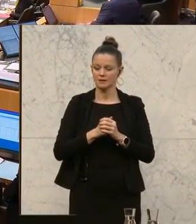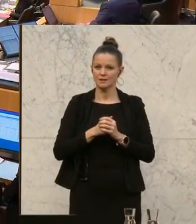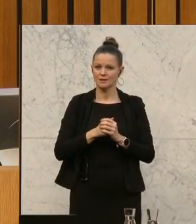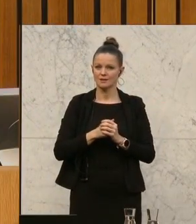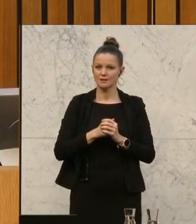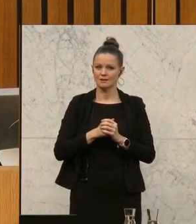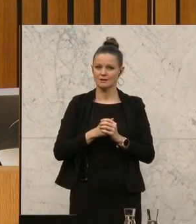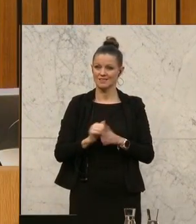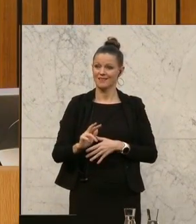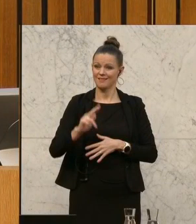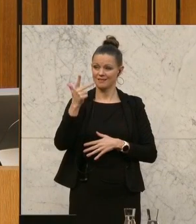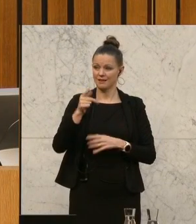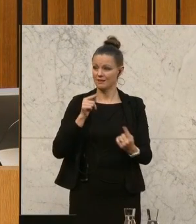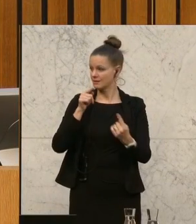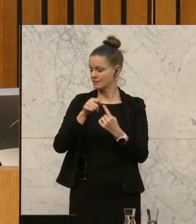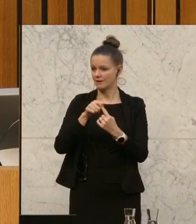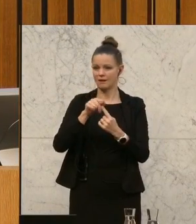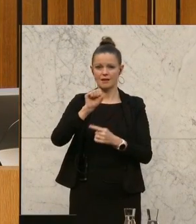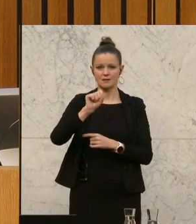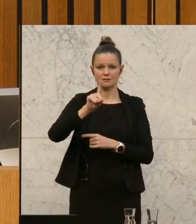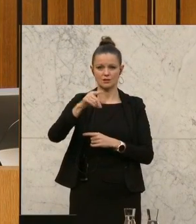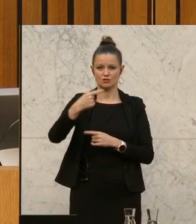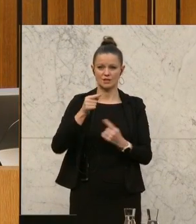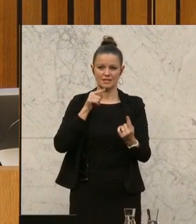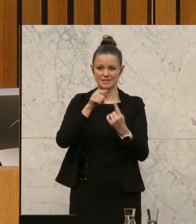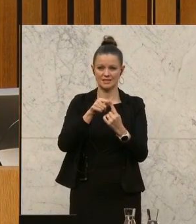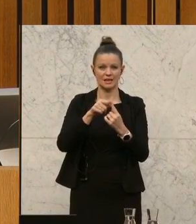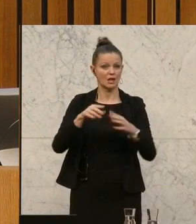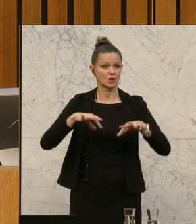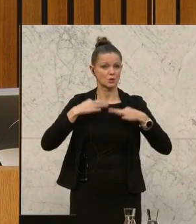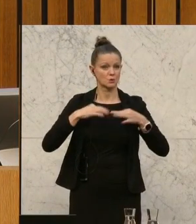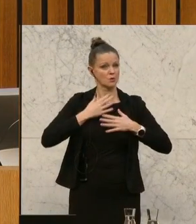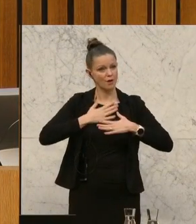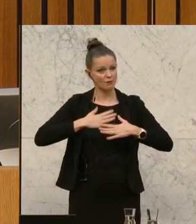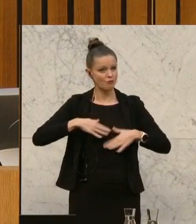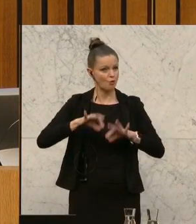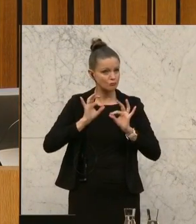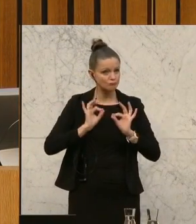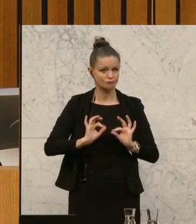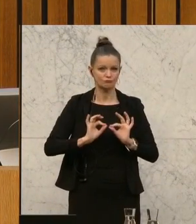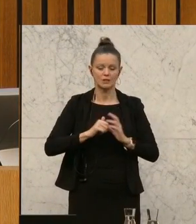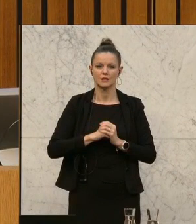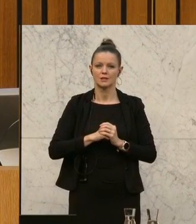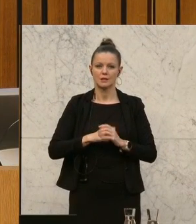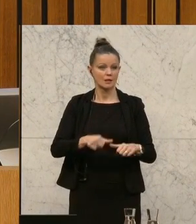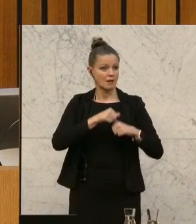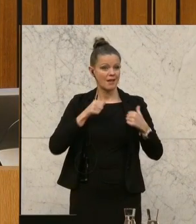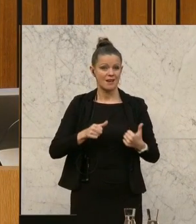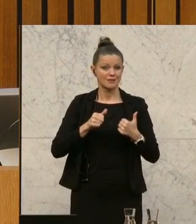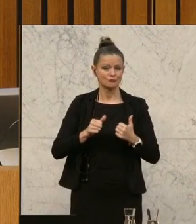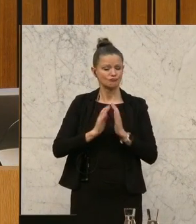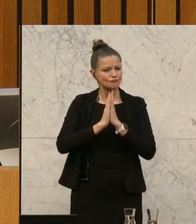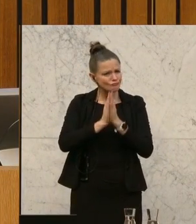dritten Ziel, SDG-Ziel auseinandersetzt, Gesundheit und Wohlergehen. Und ich darf Sie recht herzlich bitten,